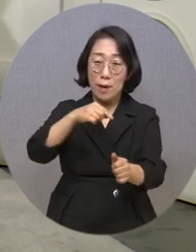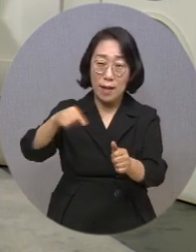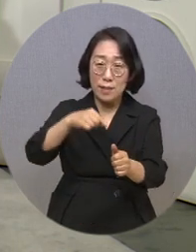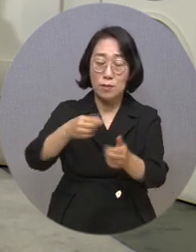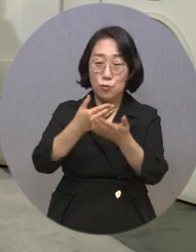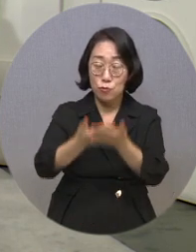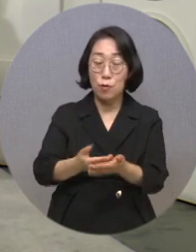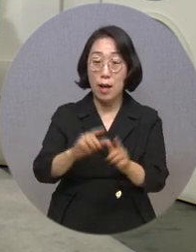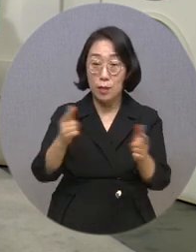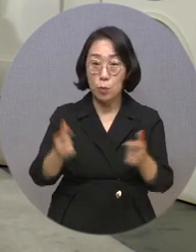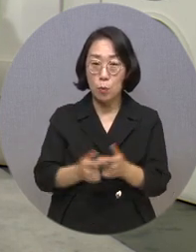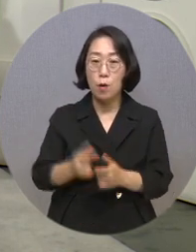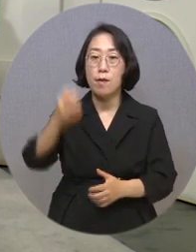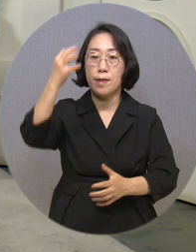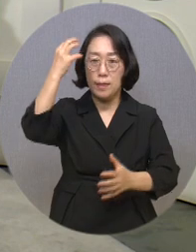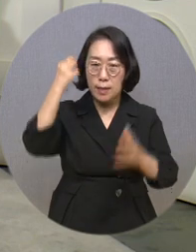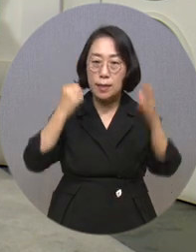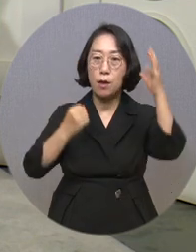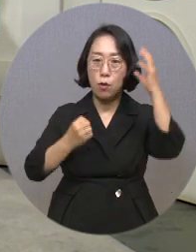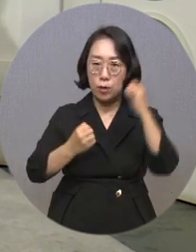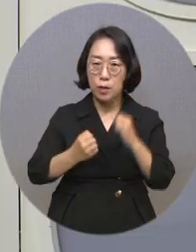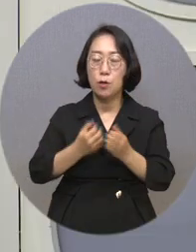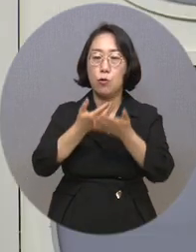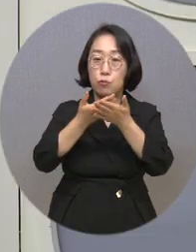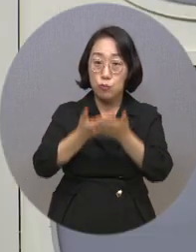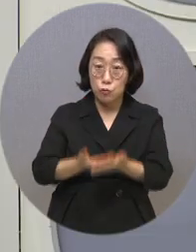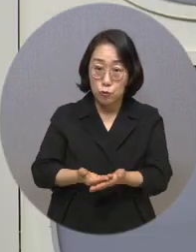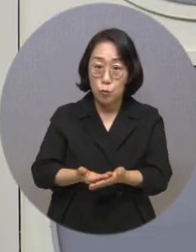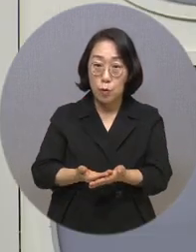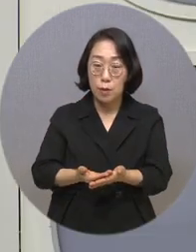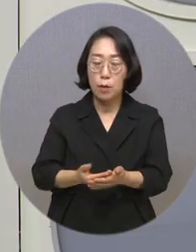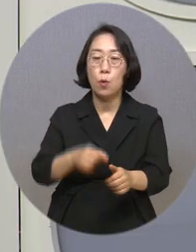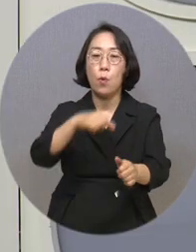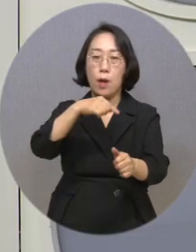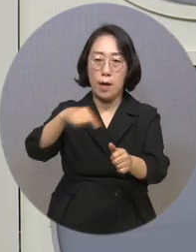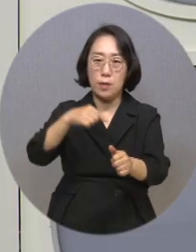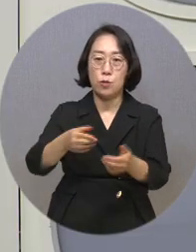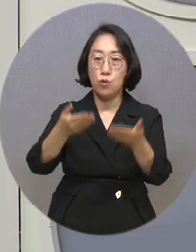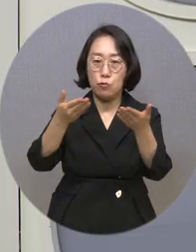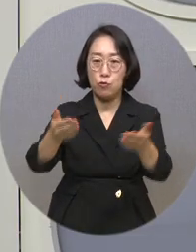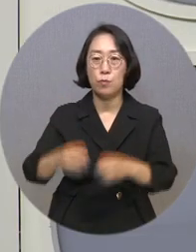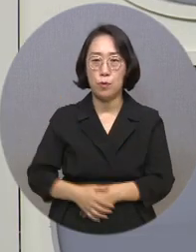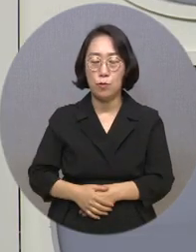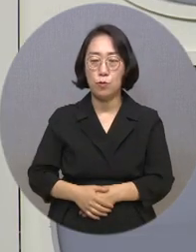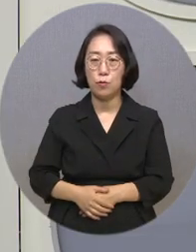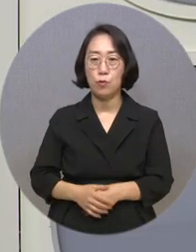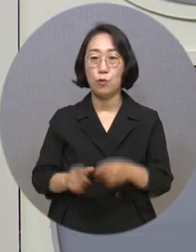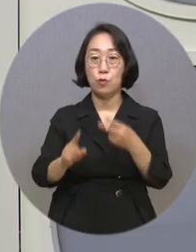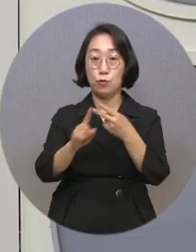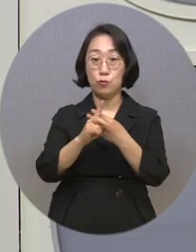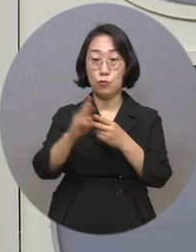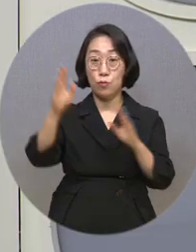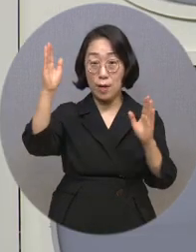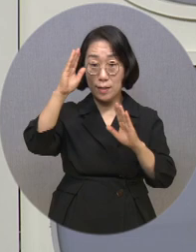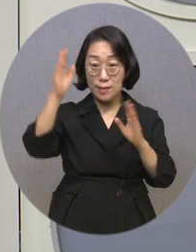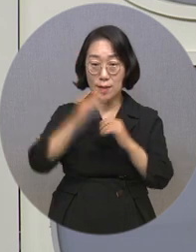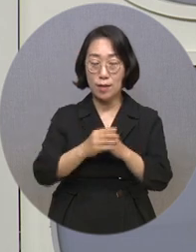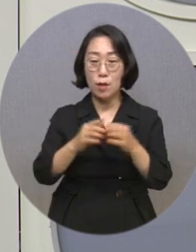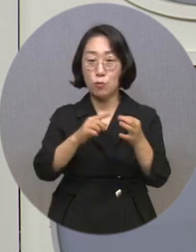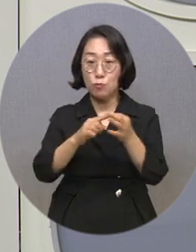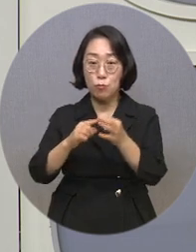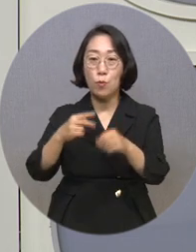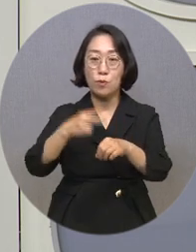시를 암송시키는 걸 가르쳐주는 거를 선생님들이 하셔야 될 것 같아서 제가 중학교에 있는 교사들,